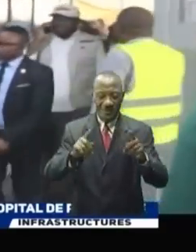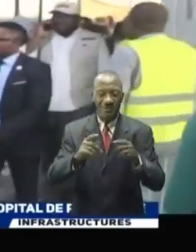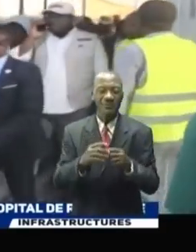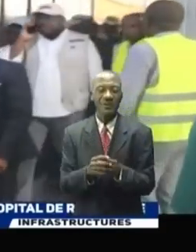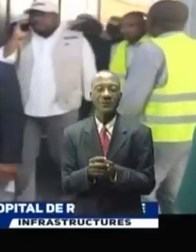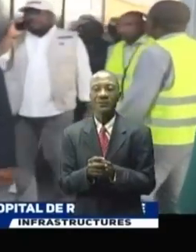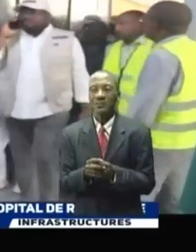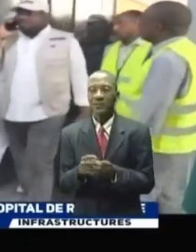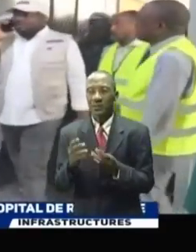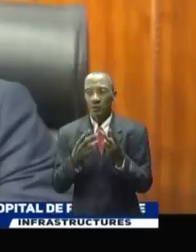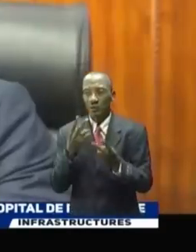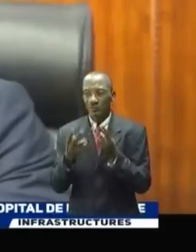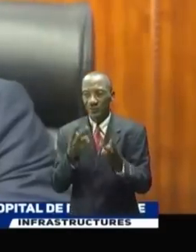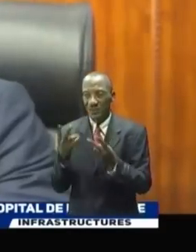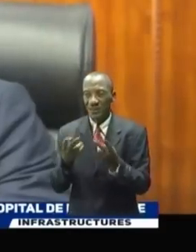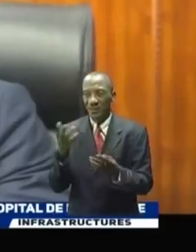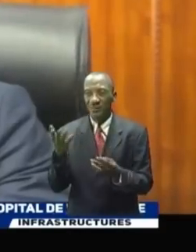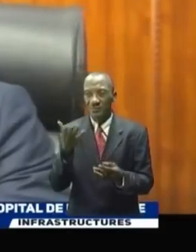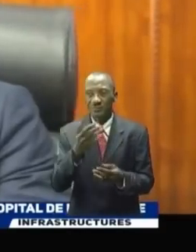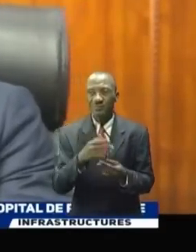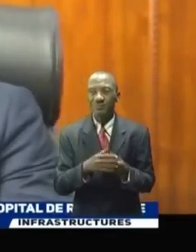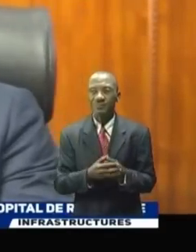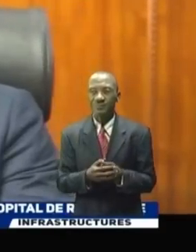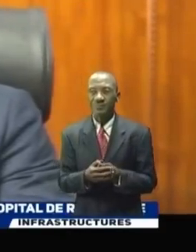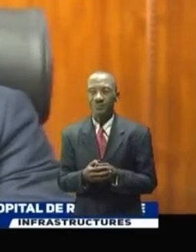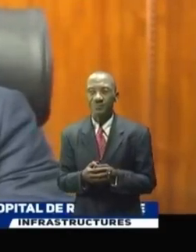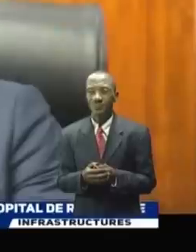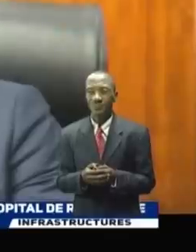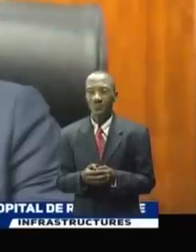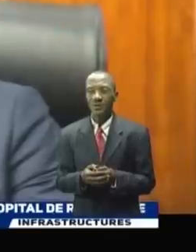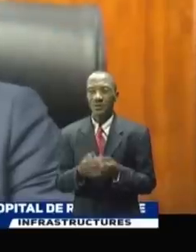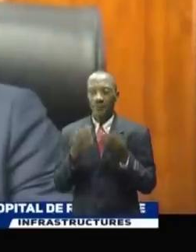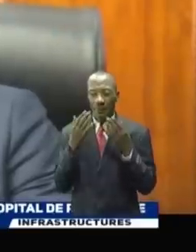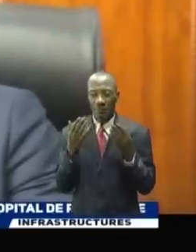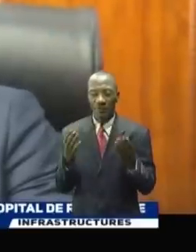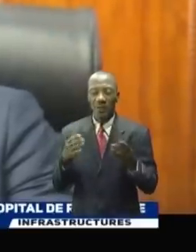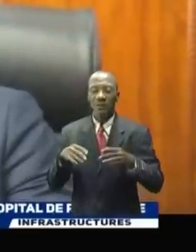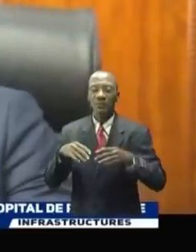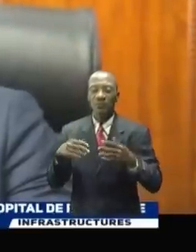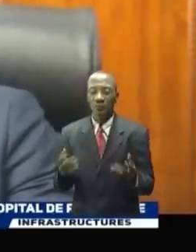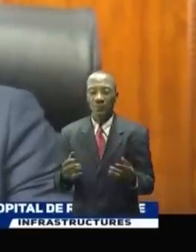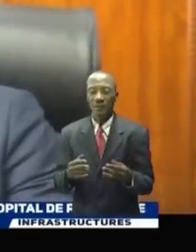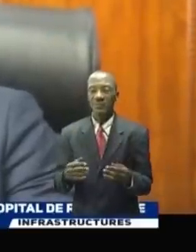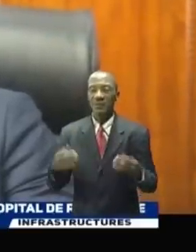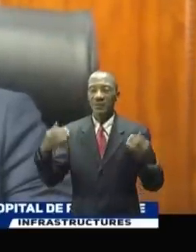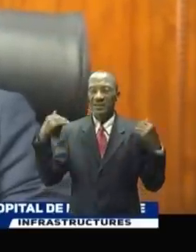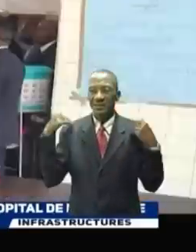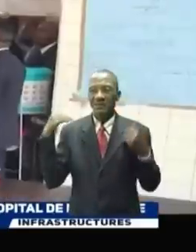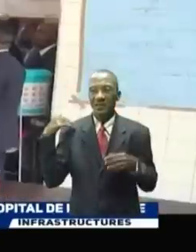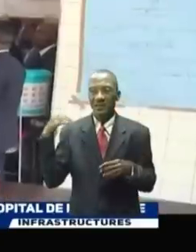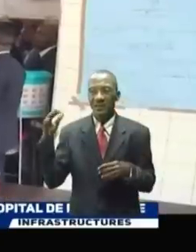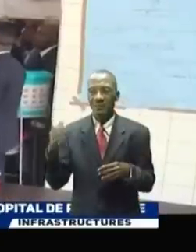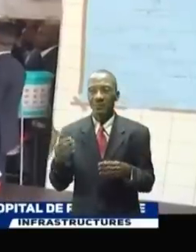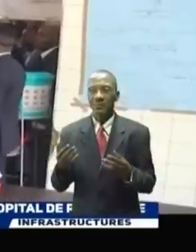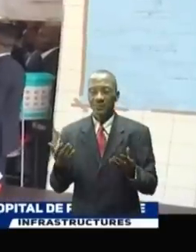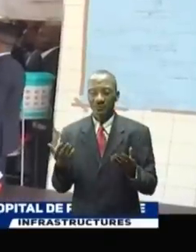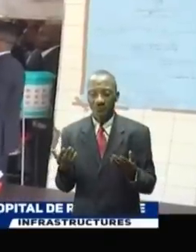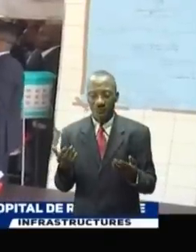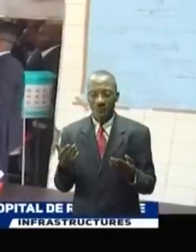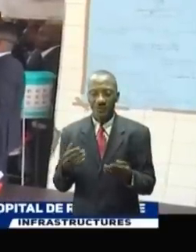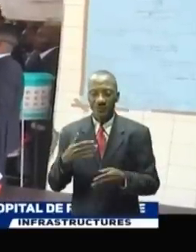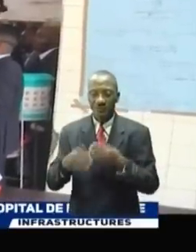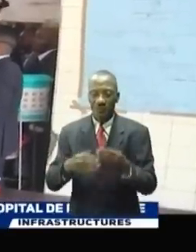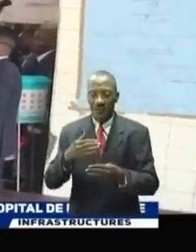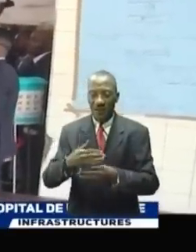exercice noble, combien cher au chef de l'État, au profit de la reconstruction de nouveaux bâtiments,